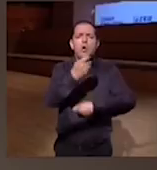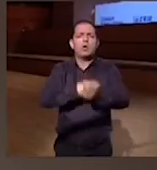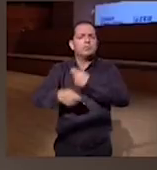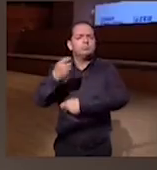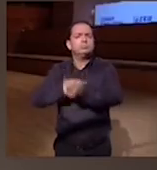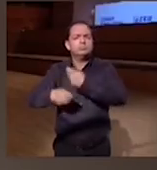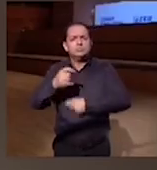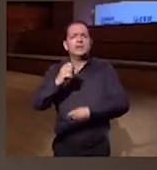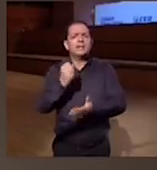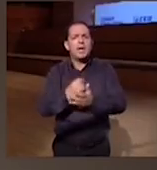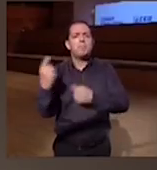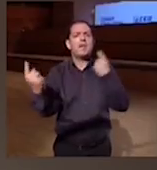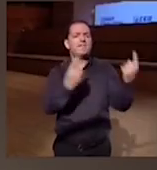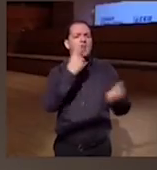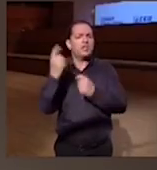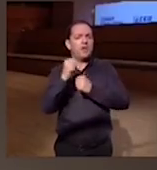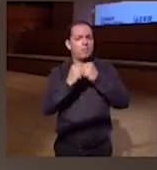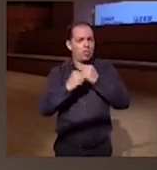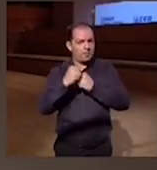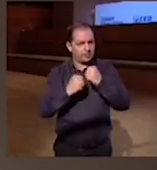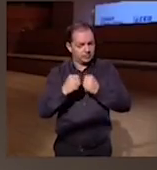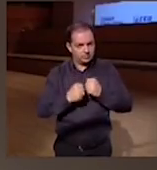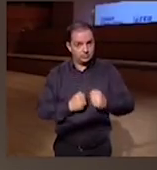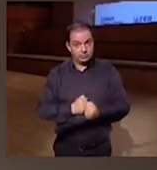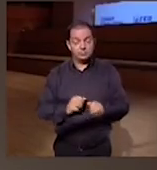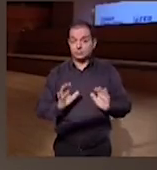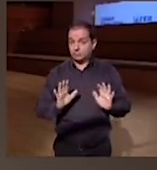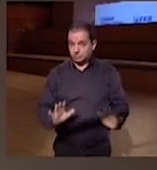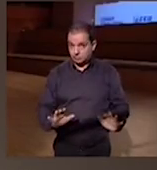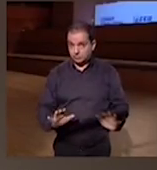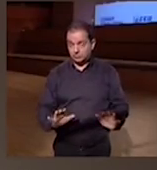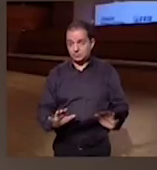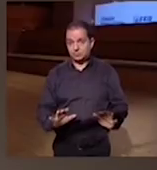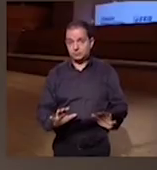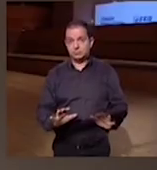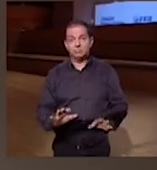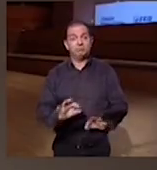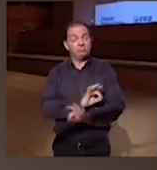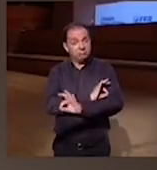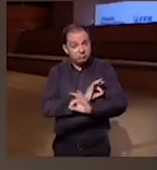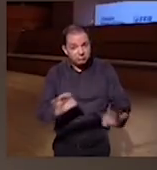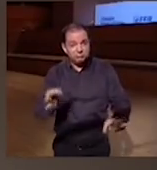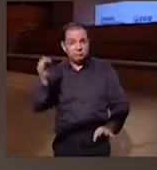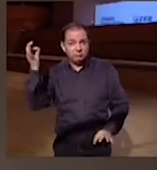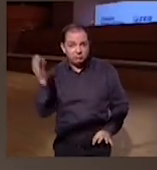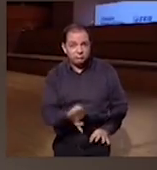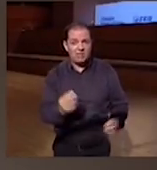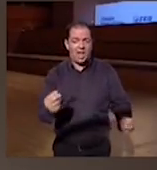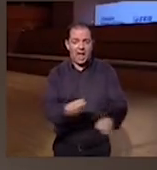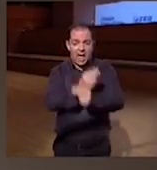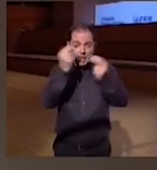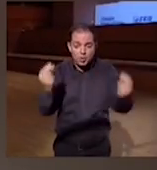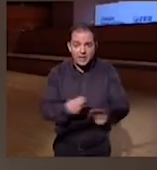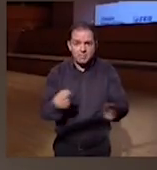των περιβαλλοντικών υποδομών. Ωστόσο, για να είναι πραγματικά αποτελεσματική η απλοποίηση